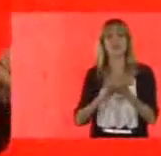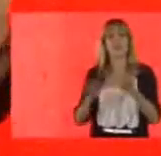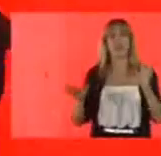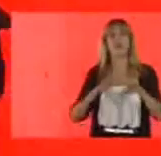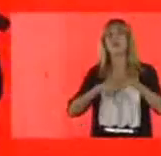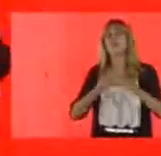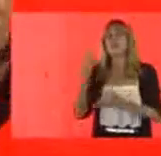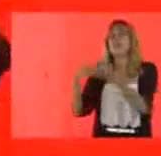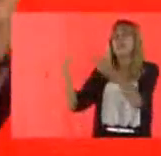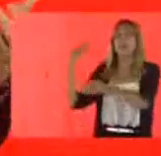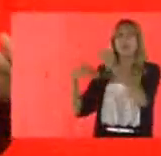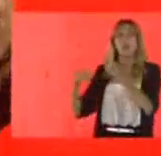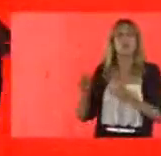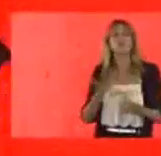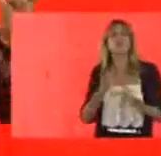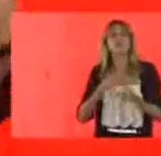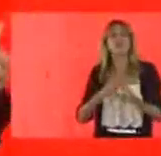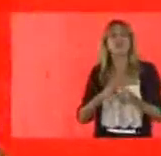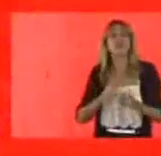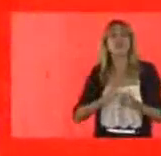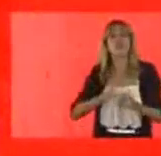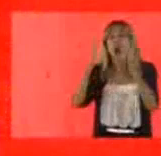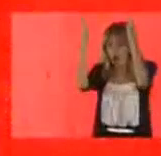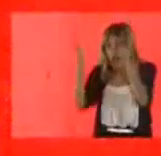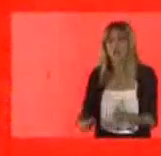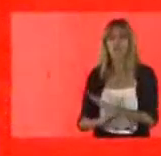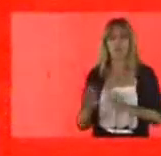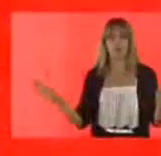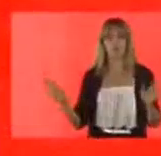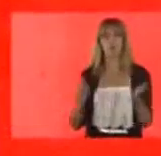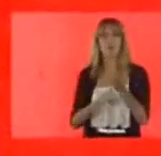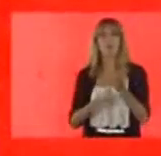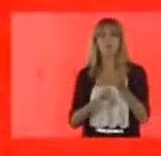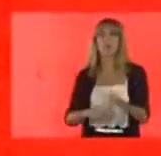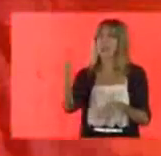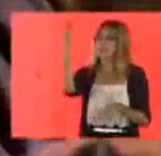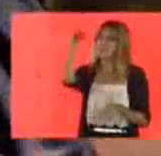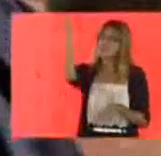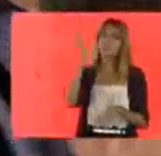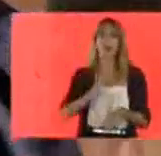άνθρωποι και πρέπει να είναι πάνω απ' όλα η ανθρώπινη ζωή, τα ανθρώπινα δικαιώματα.